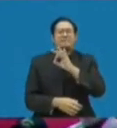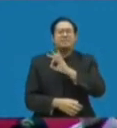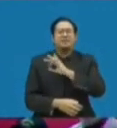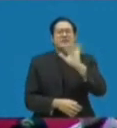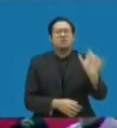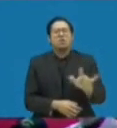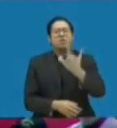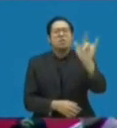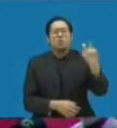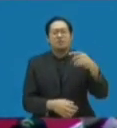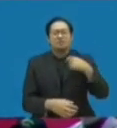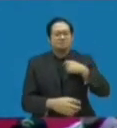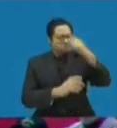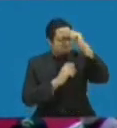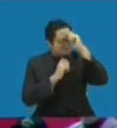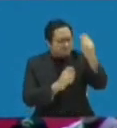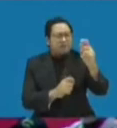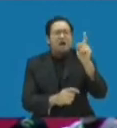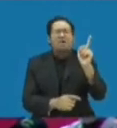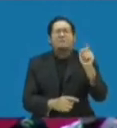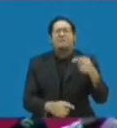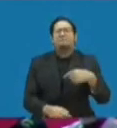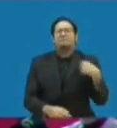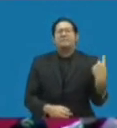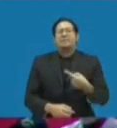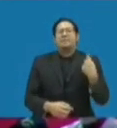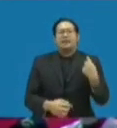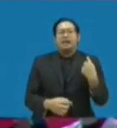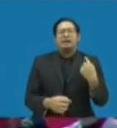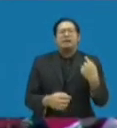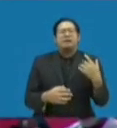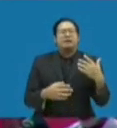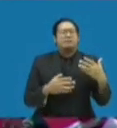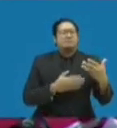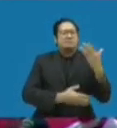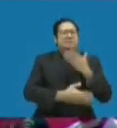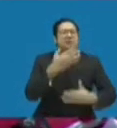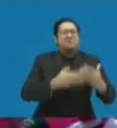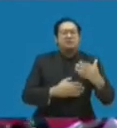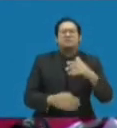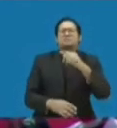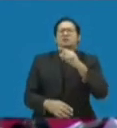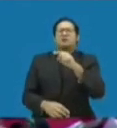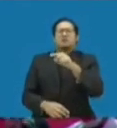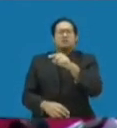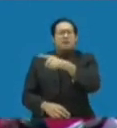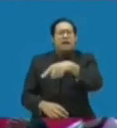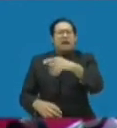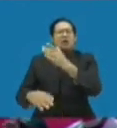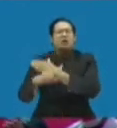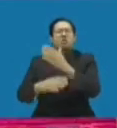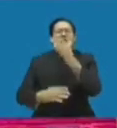Jokowi lah yang berani mensejajarkan kita dengan saudara-saudara kan kita yang non difabel